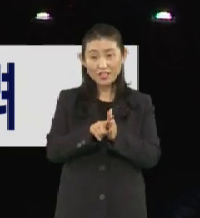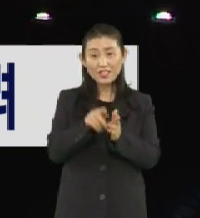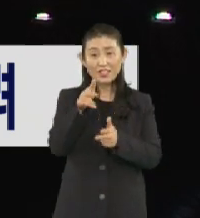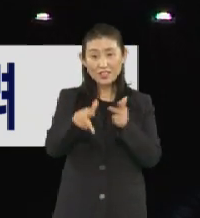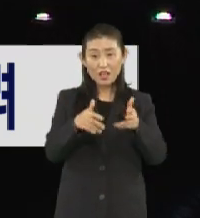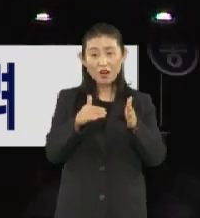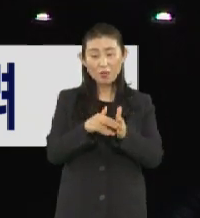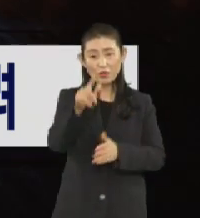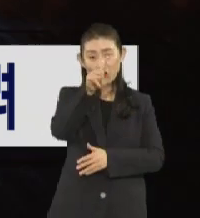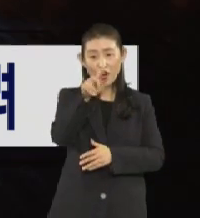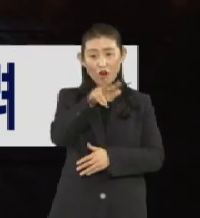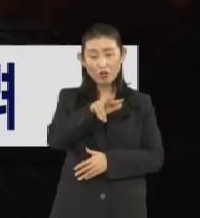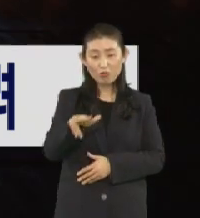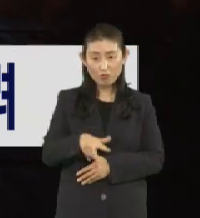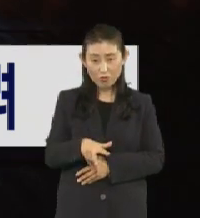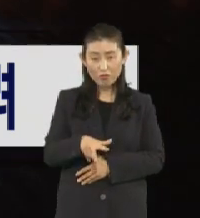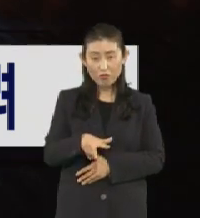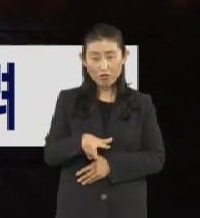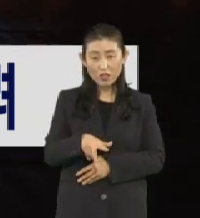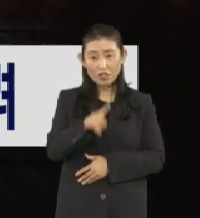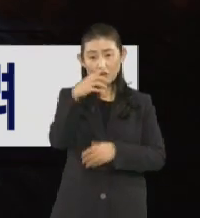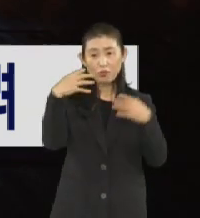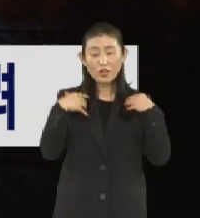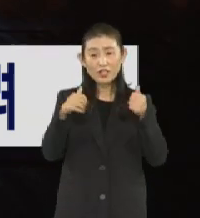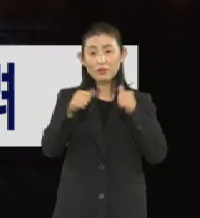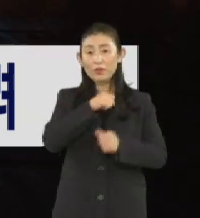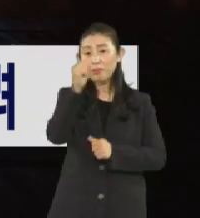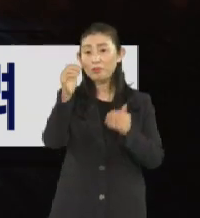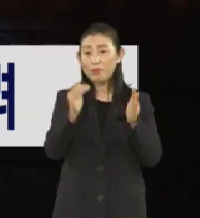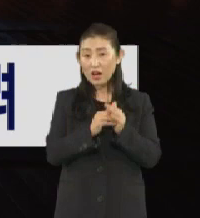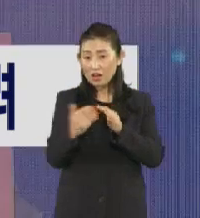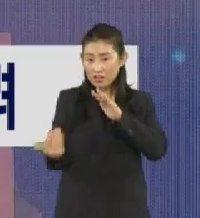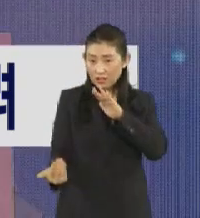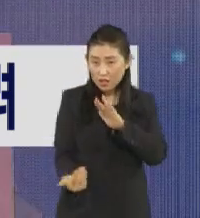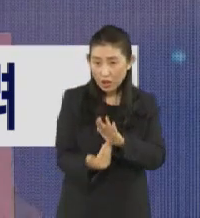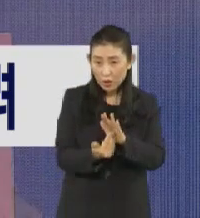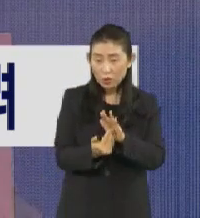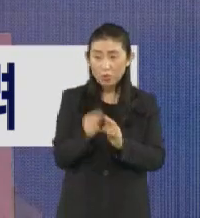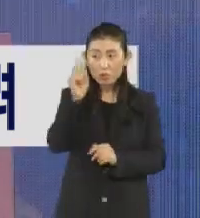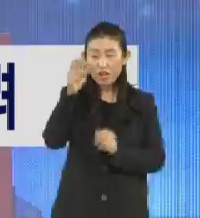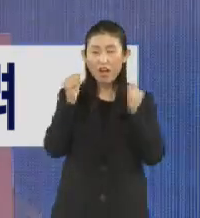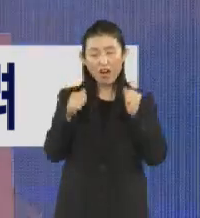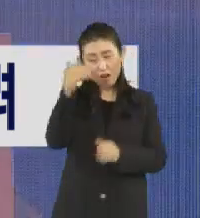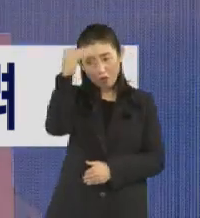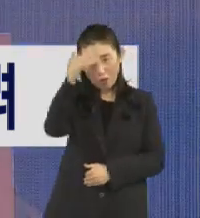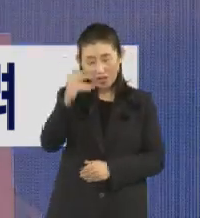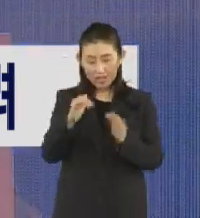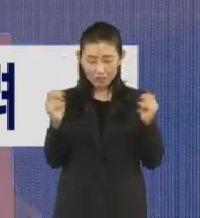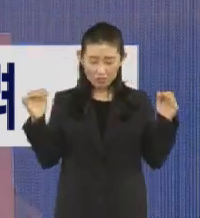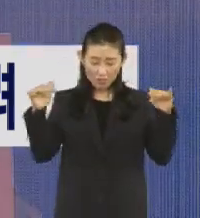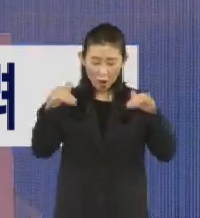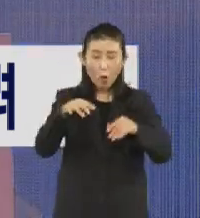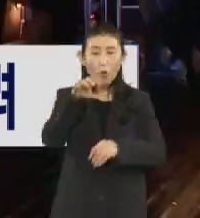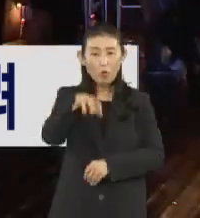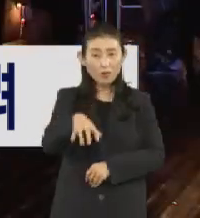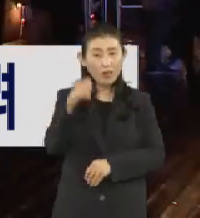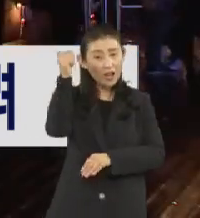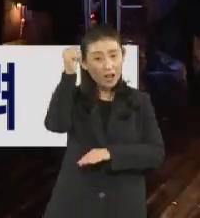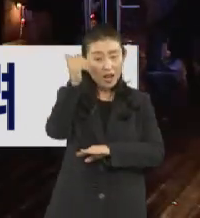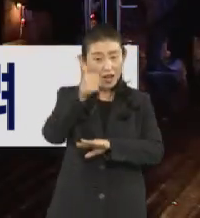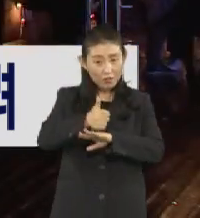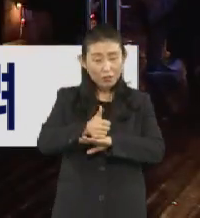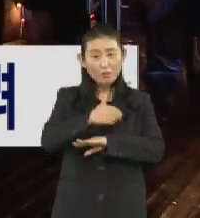사업이 정부의 중앙투자심사를 통과했다며 국내 최고의 복합체류형 관광 명소로 만들겠다고